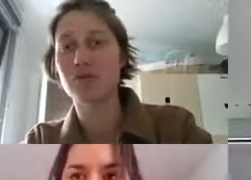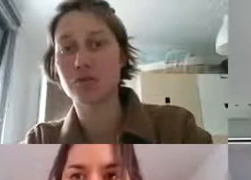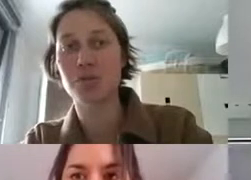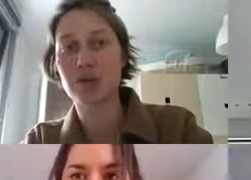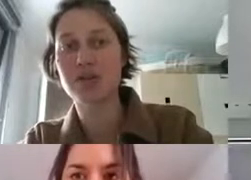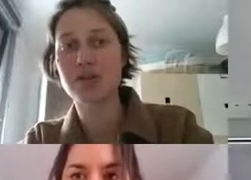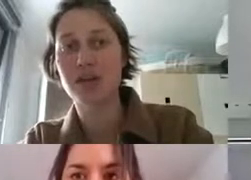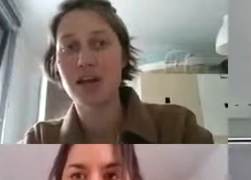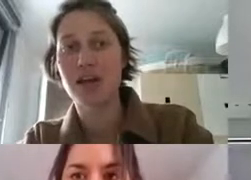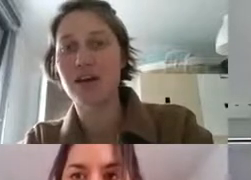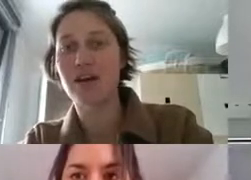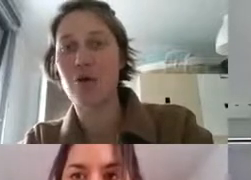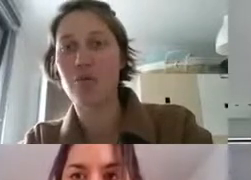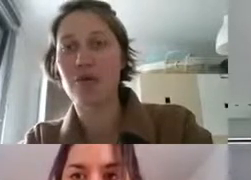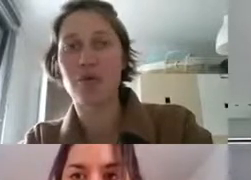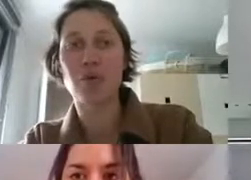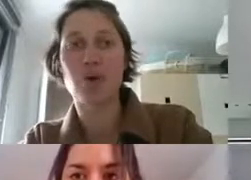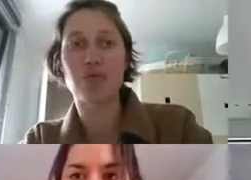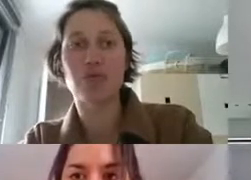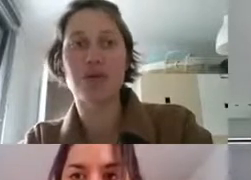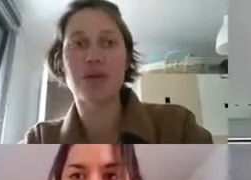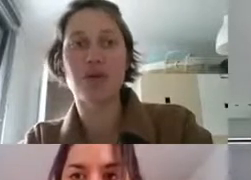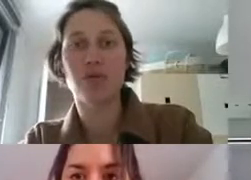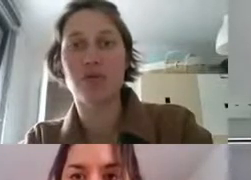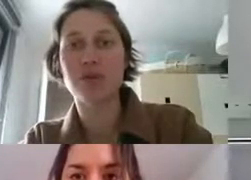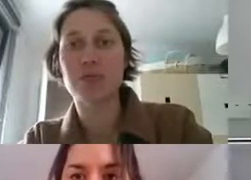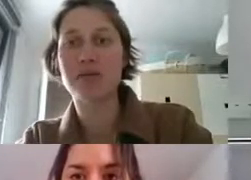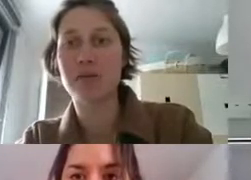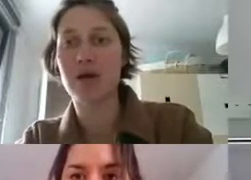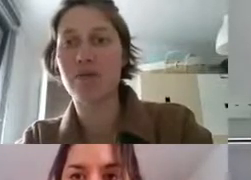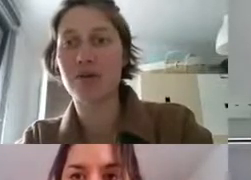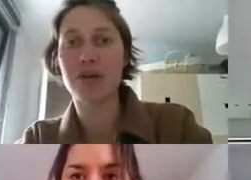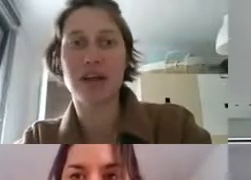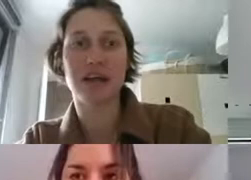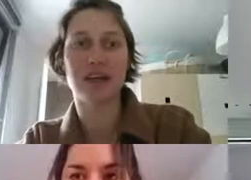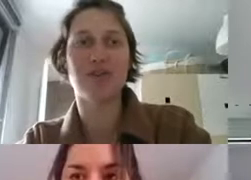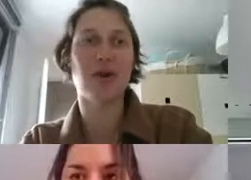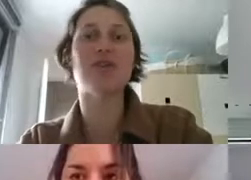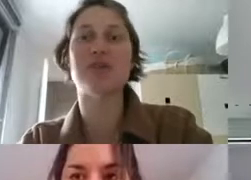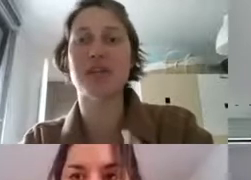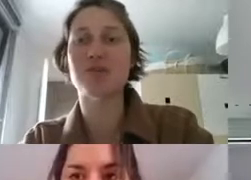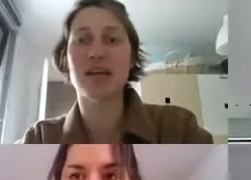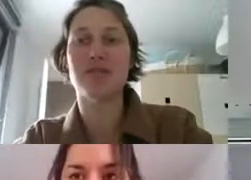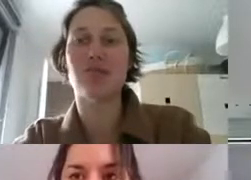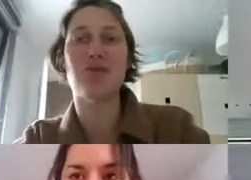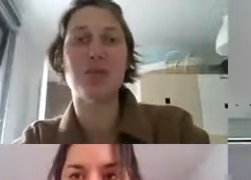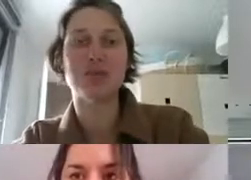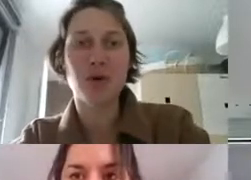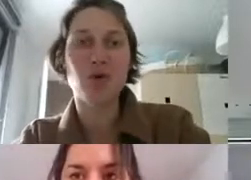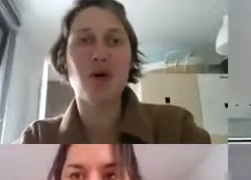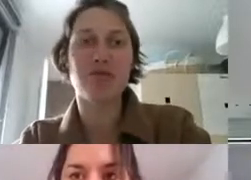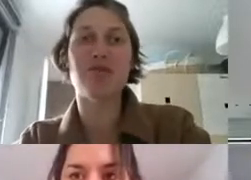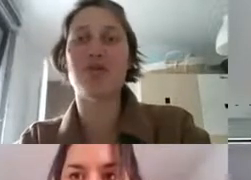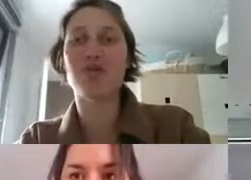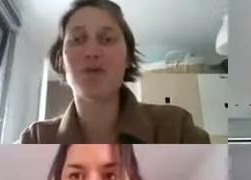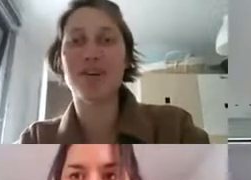wel een stuk beter, omdat je ook gewoon veel meer contact maakt met anderen en dat een andere samenstelling van de groep is.